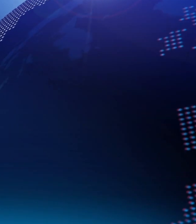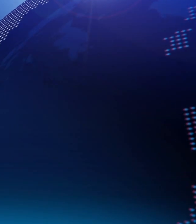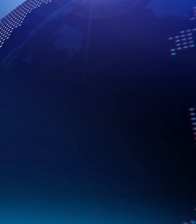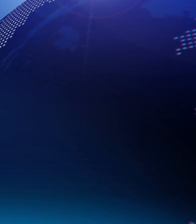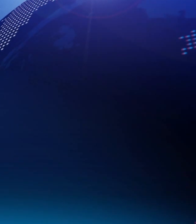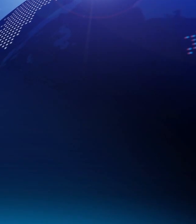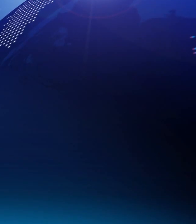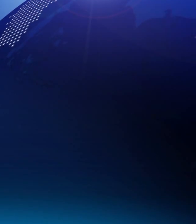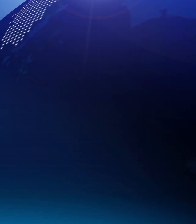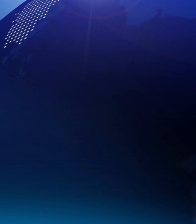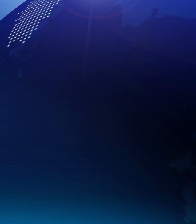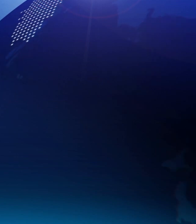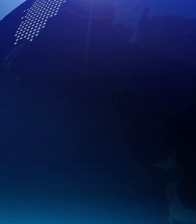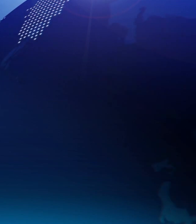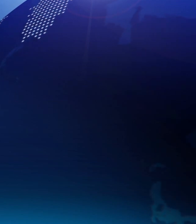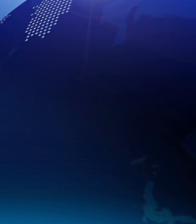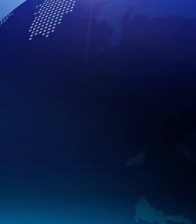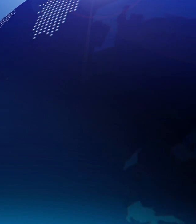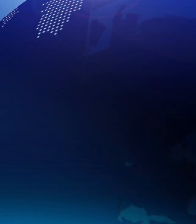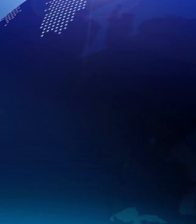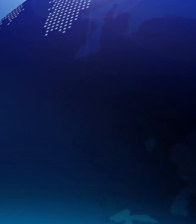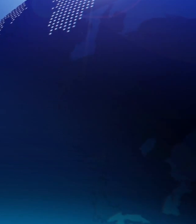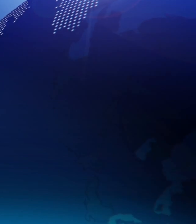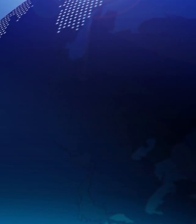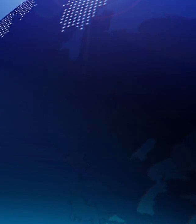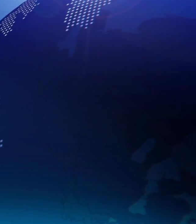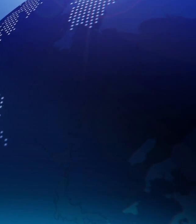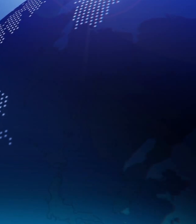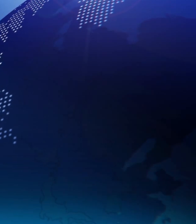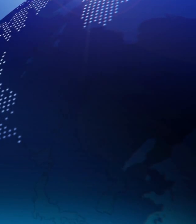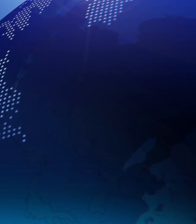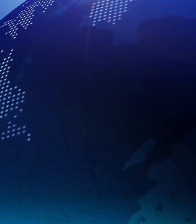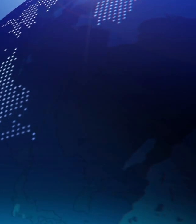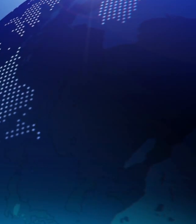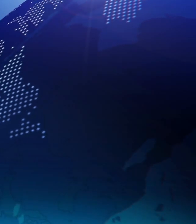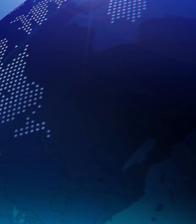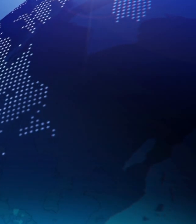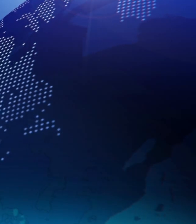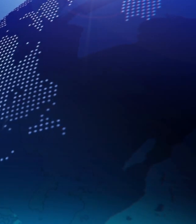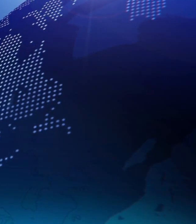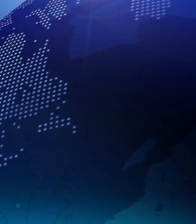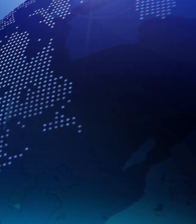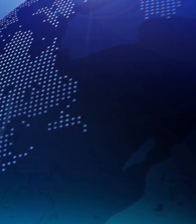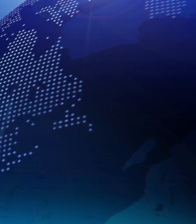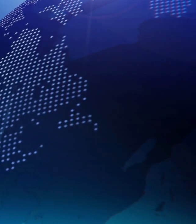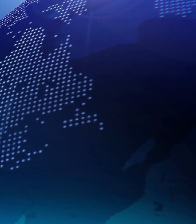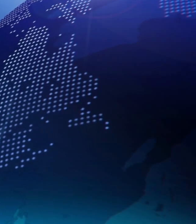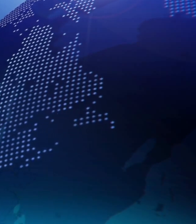na